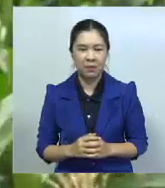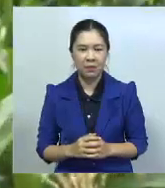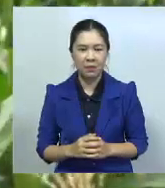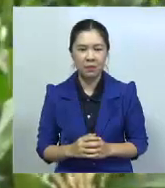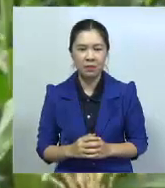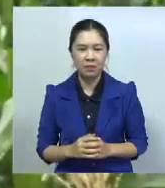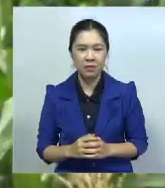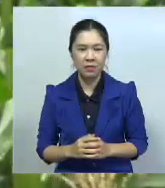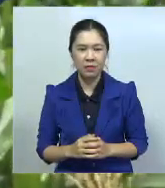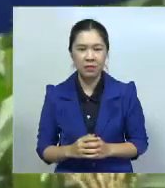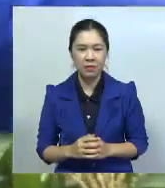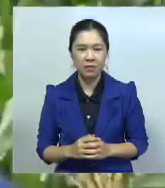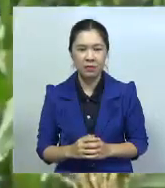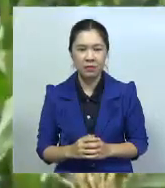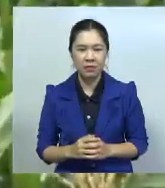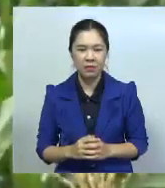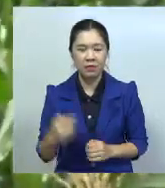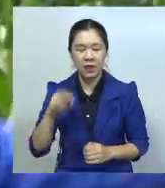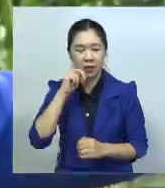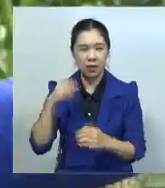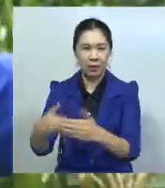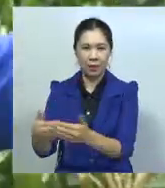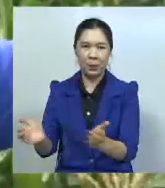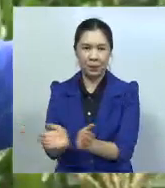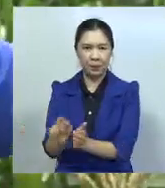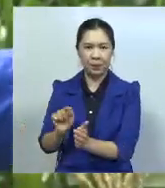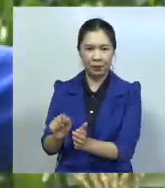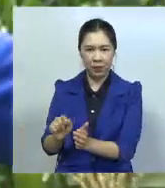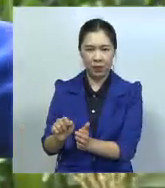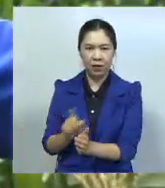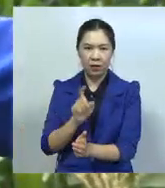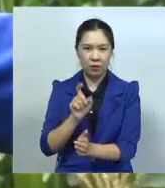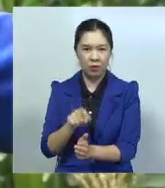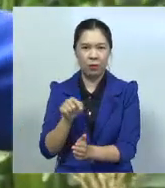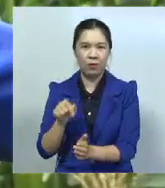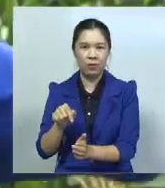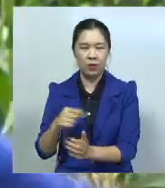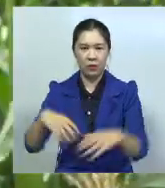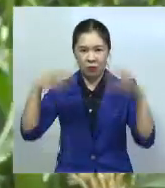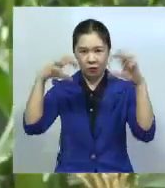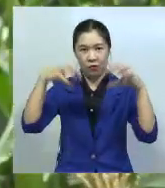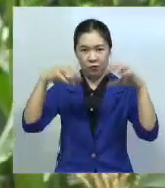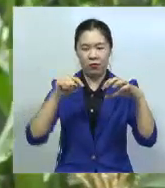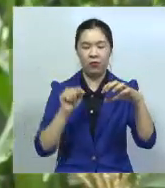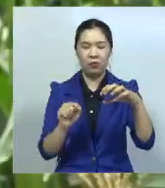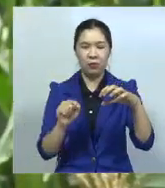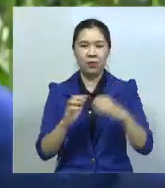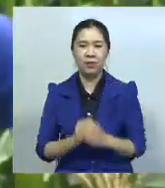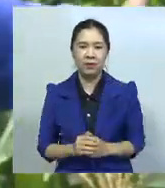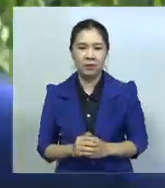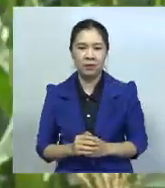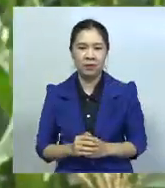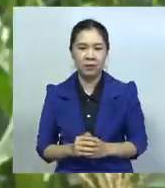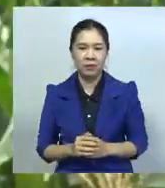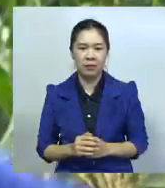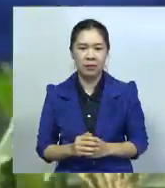ข้างหลังนี่ตาหน่อยๆขุดๆไว้แต่ว่าก็ขาดไปอยู่แต่ว่าอาศัยว่ามีฝนเทียมนี่เราห้วยมากมั้งหันก็เลย